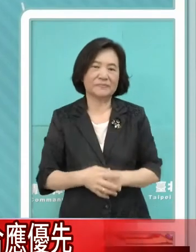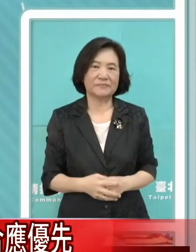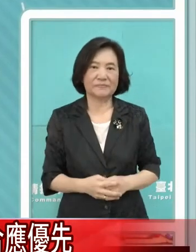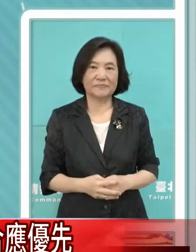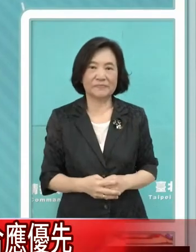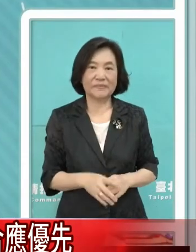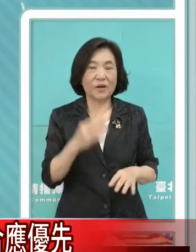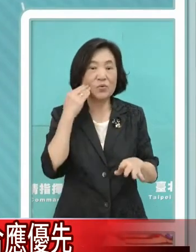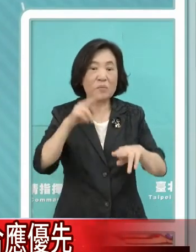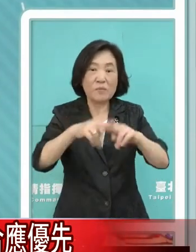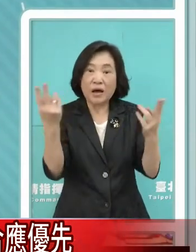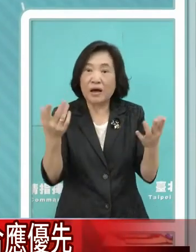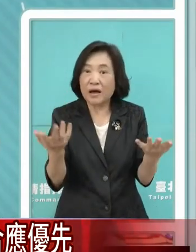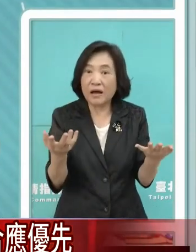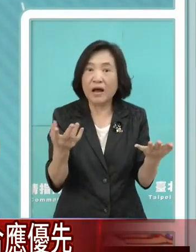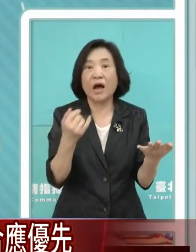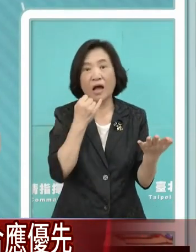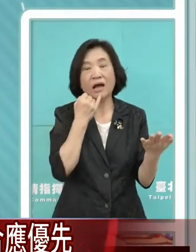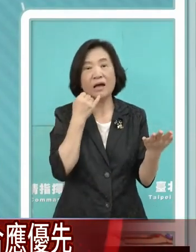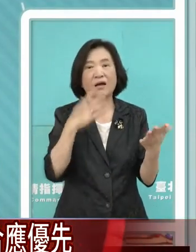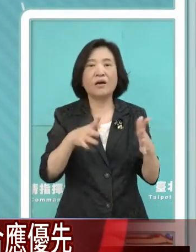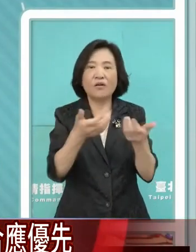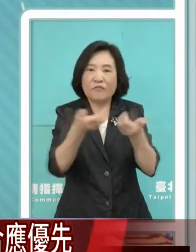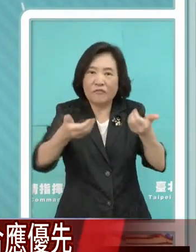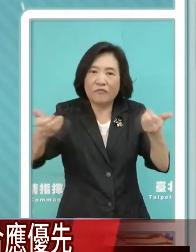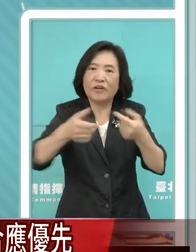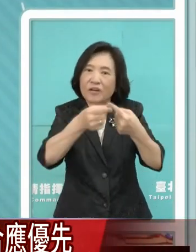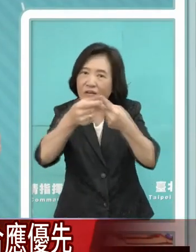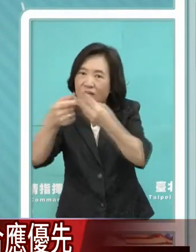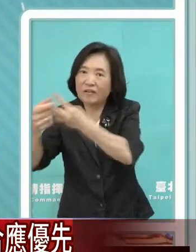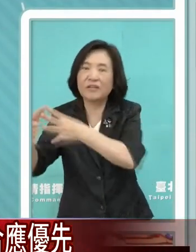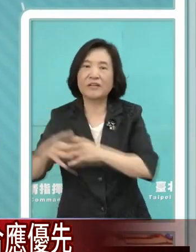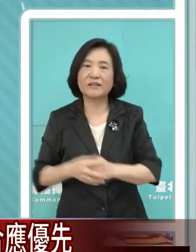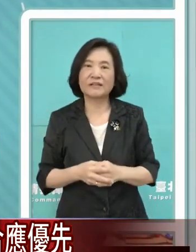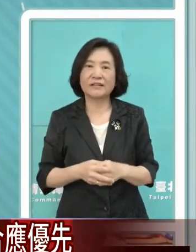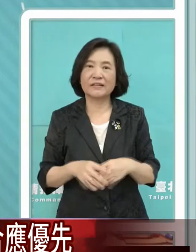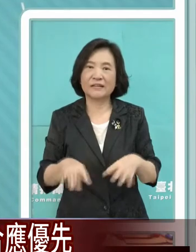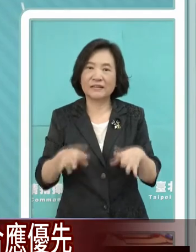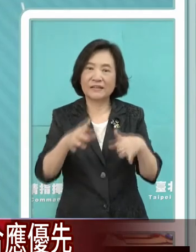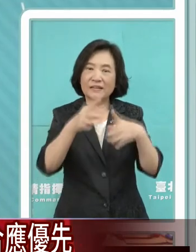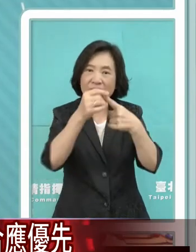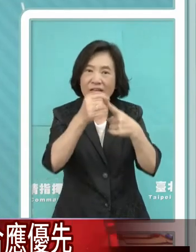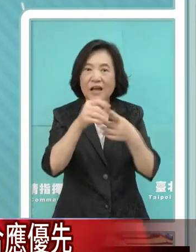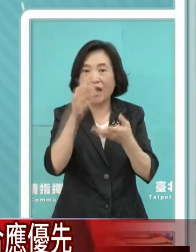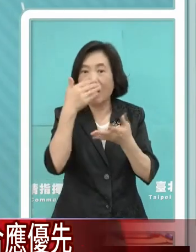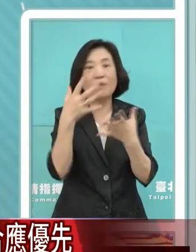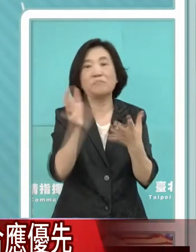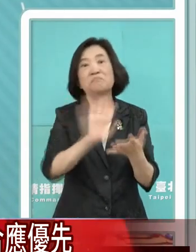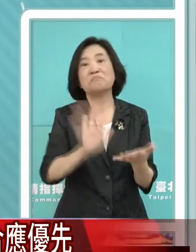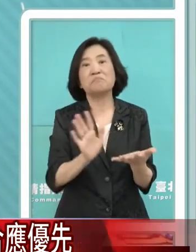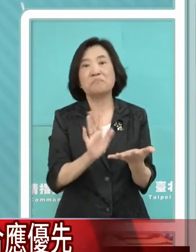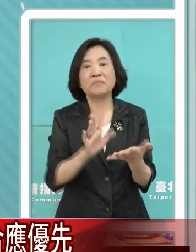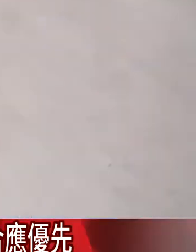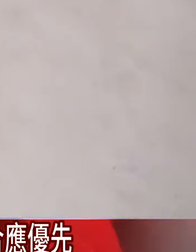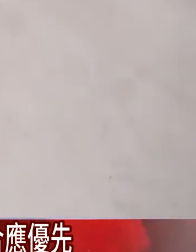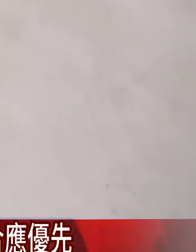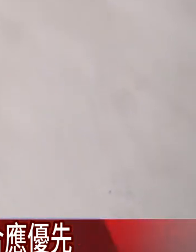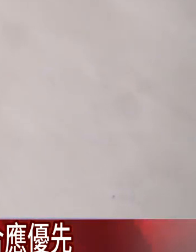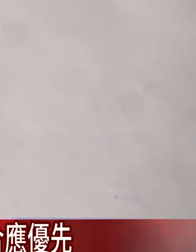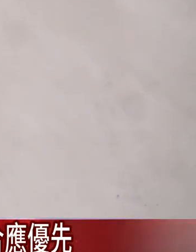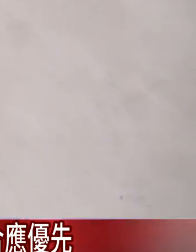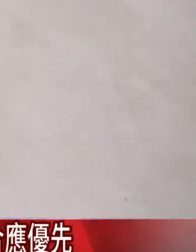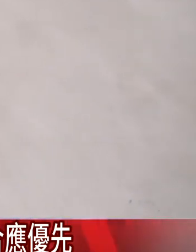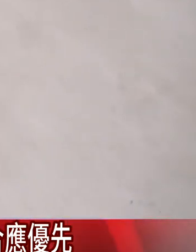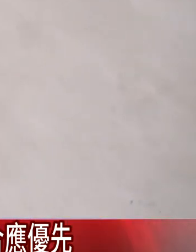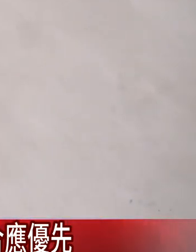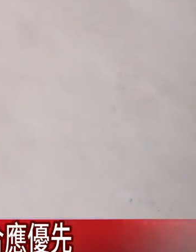如果要需要解封，就还是一样嘛，分阶段。哦，这种不吃饭的先优先的，应该是这样。 疫情